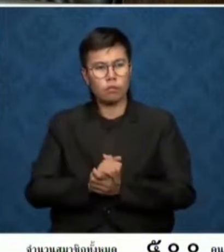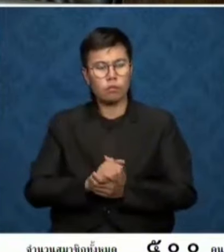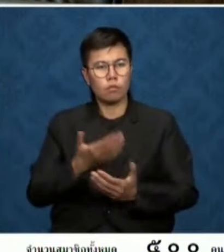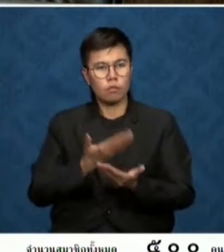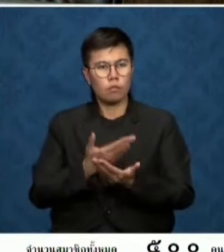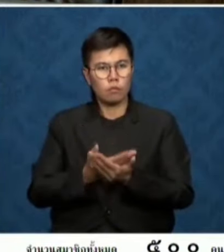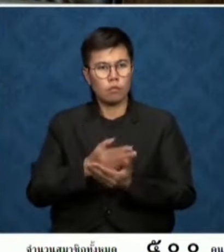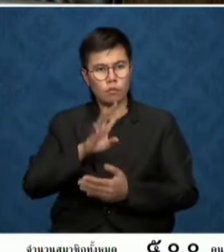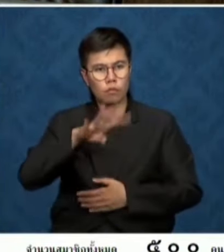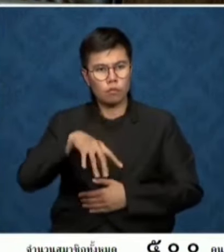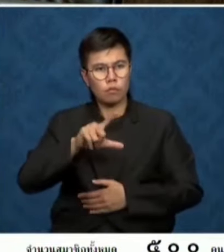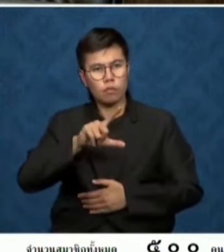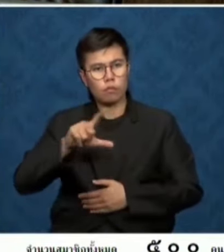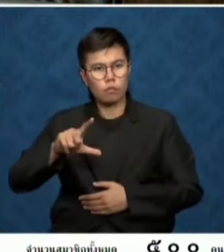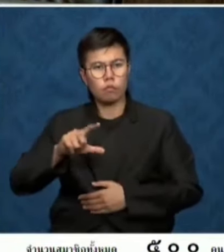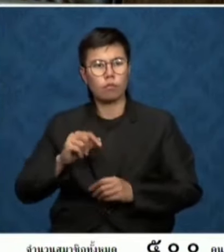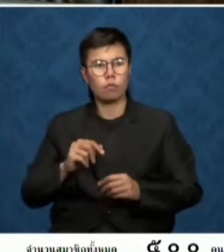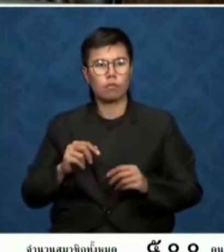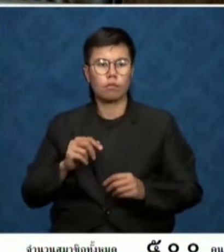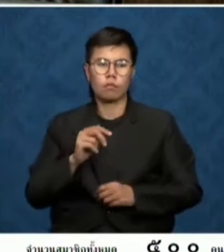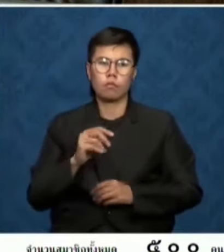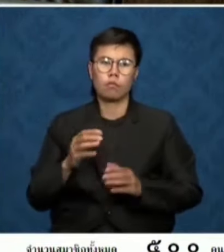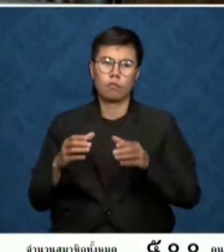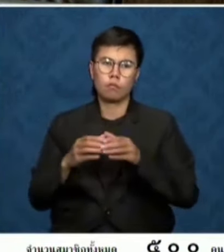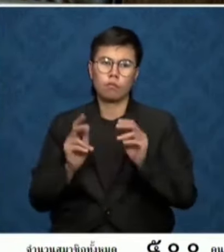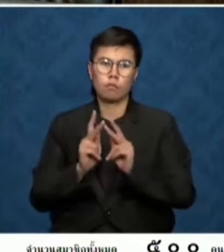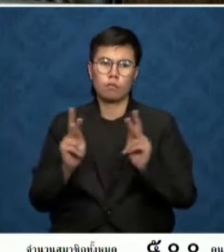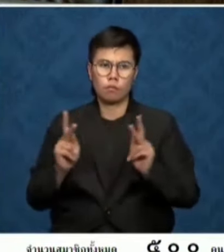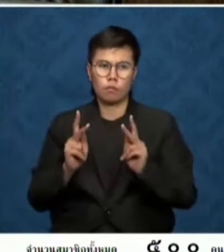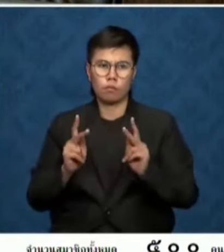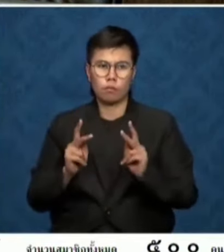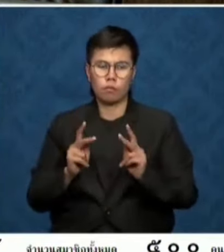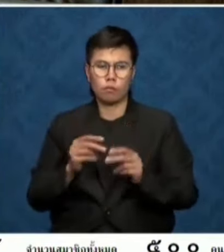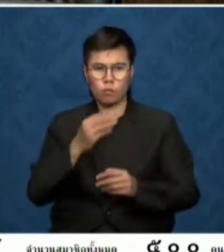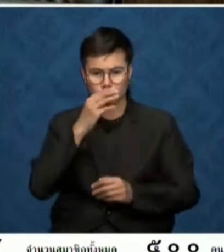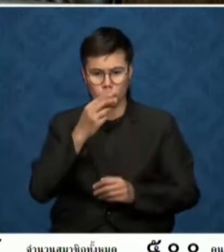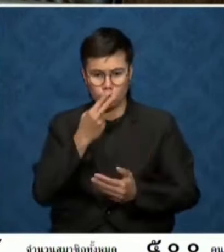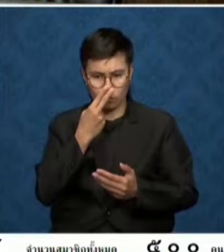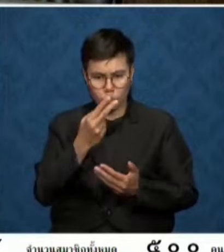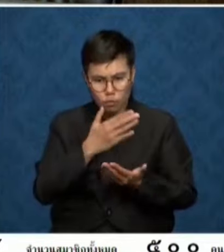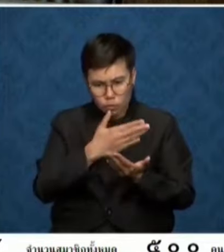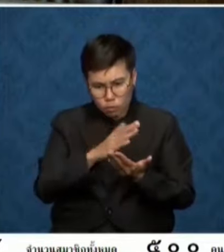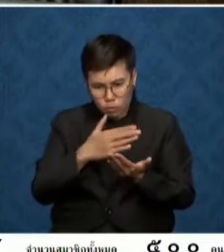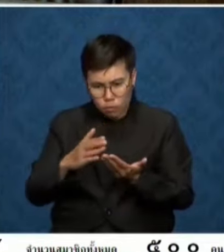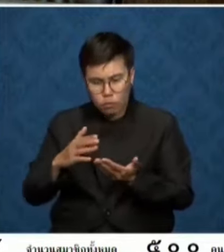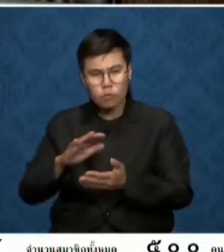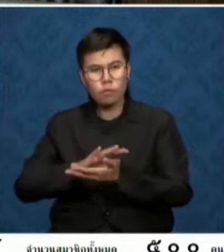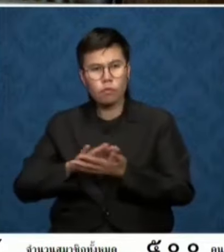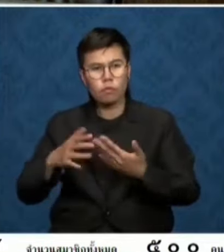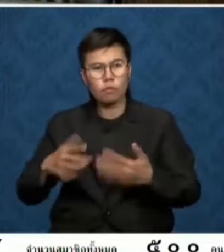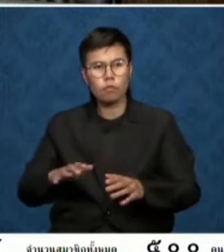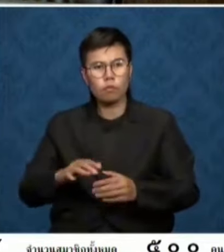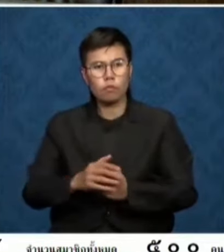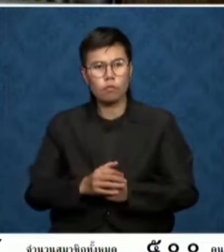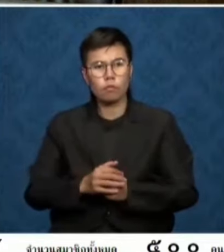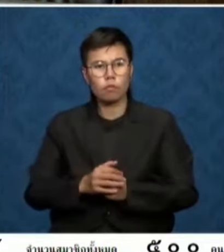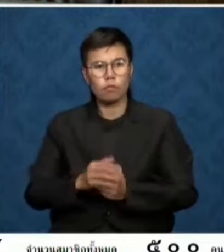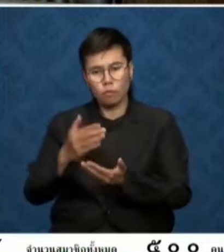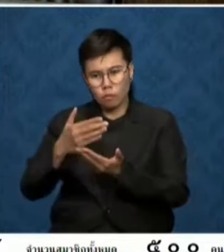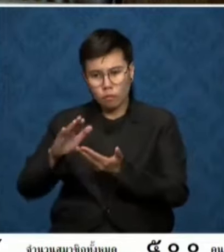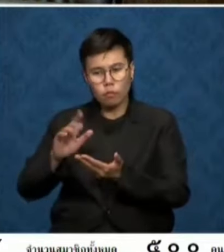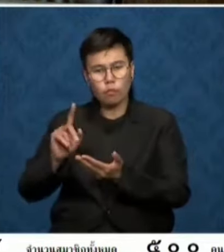ต้องผ่านแล้วมันกรรมการงบประมาณมาแล้วหากจะเกลี่ยแล้วก็น่าจะเกลี่ยไปให้ที่กรมการค้าภายในให้เ